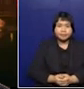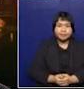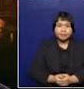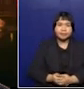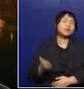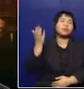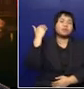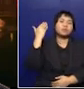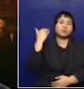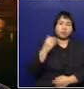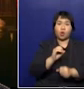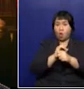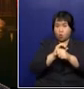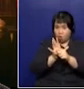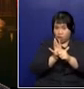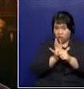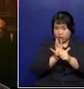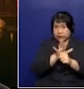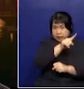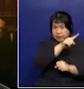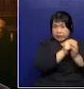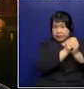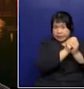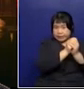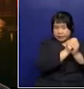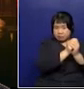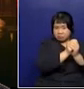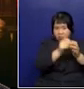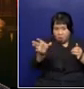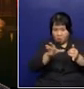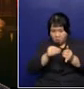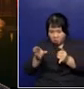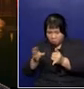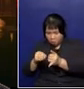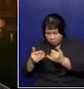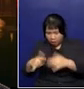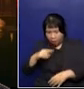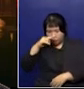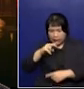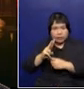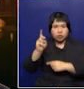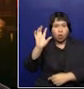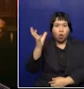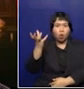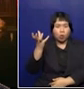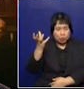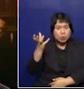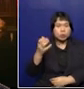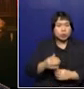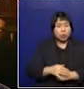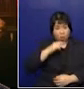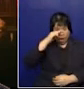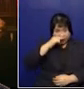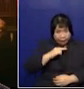อนนั้นฮะโควิดแพร่จากจีนประเทศไทยทะยานขึ้นสู่อันดับ2ของโลกผมเน้นนะ ประเท